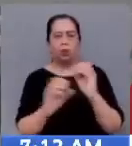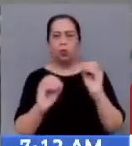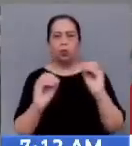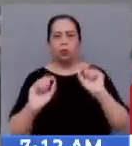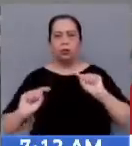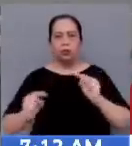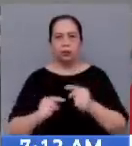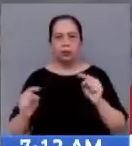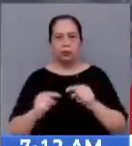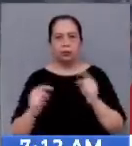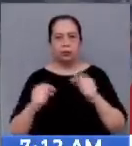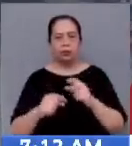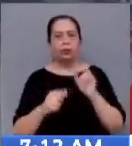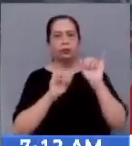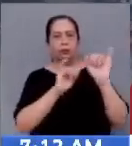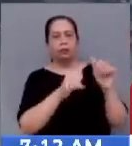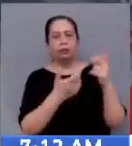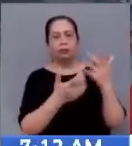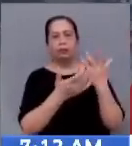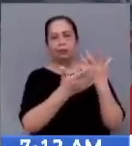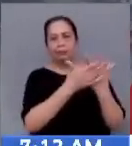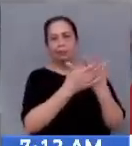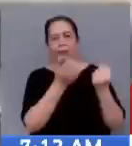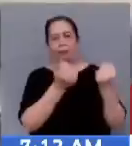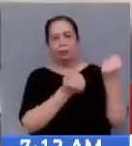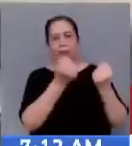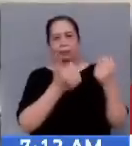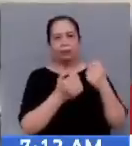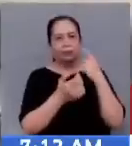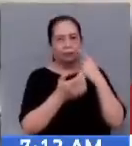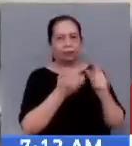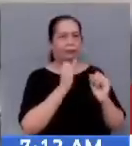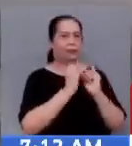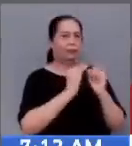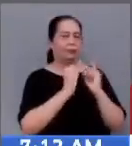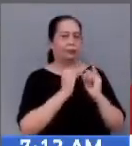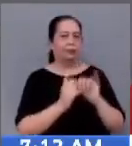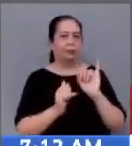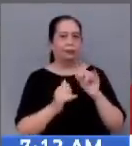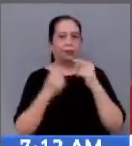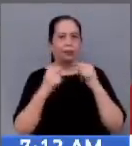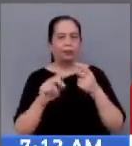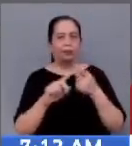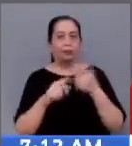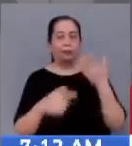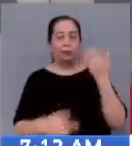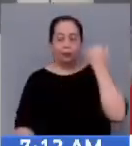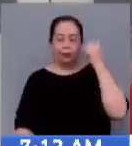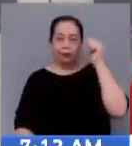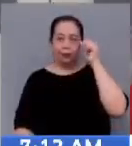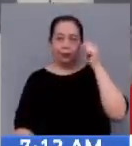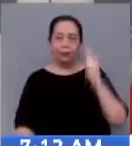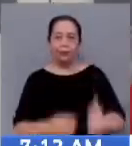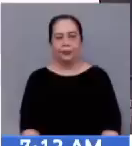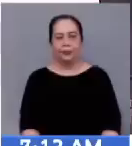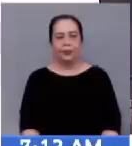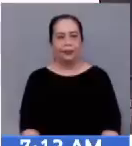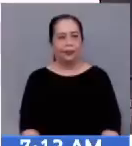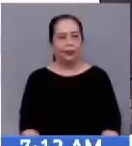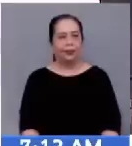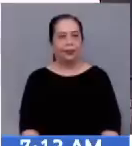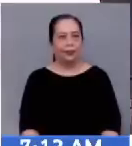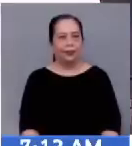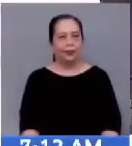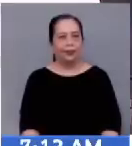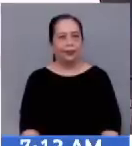Nasa kusodiyan ng pulisya ang driver na sinusubukang pangkunan ng pahayag. Yan ang unang balita. James Agustin, Bumpuso, para sa Pilipino.